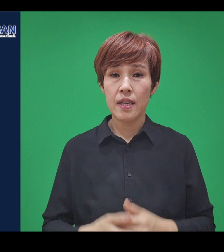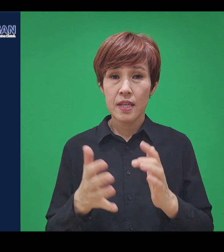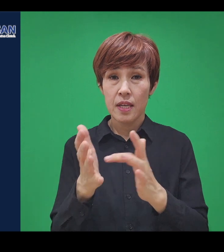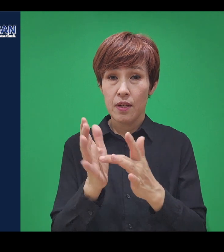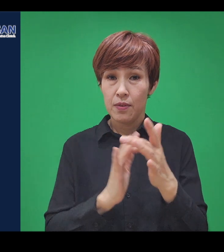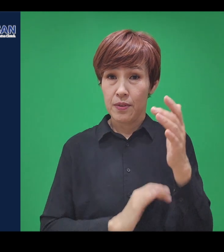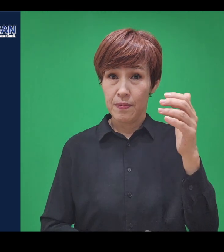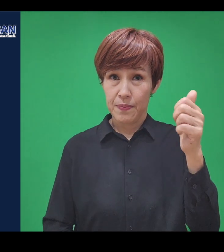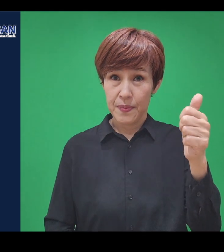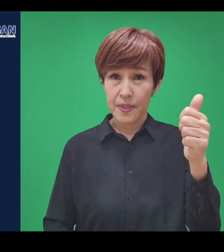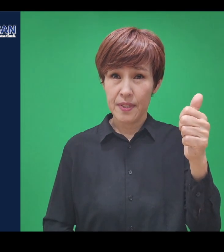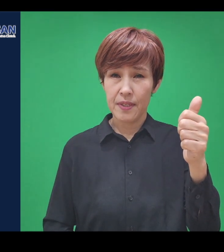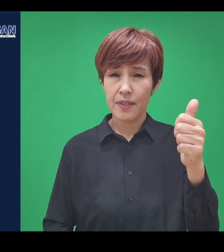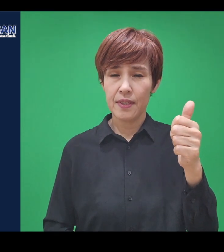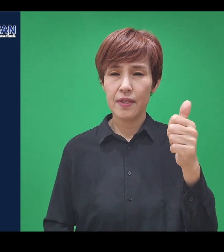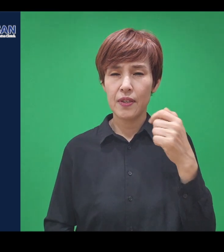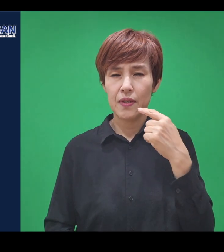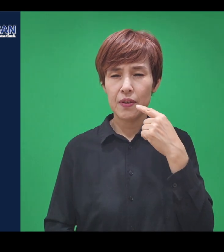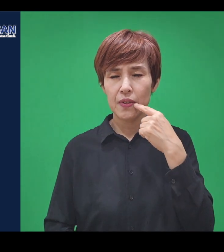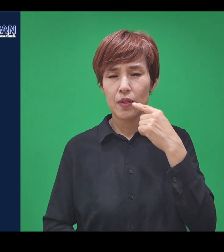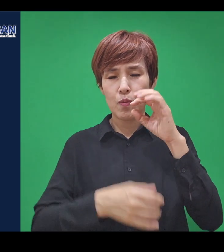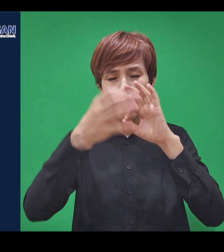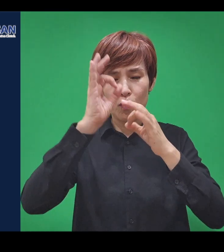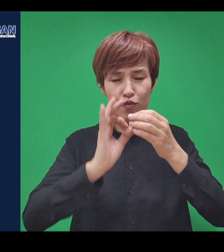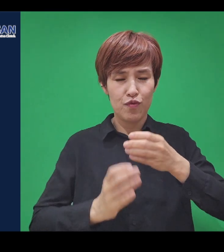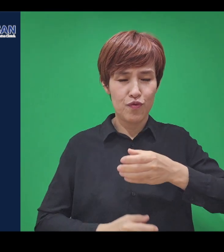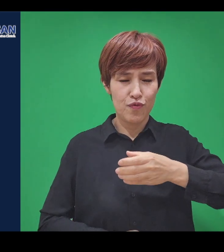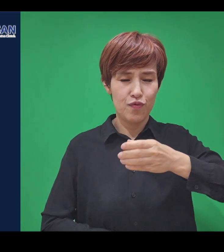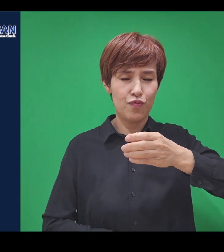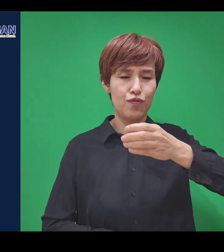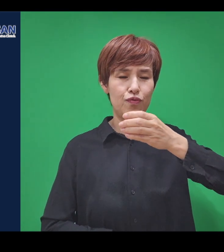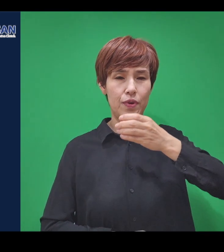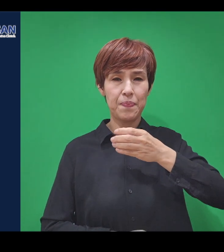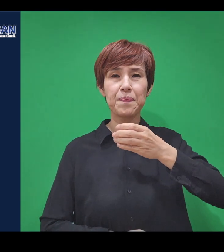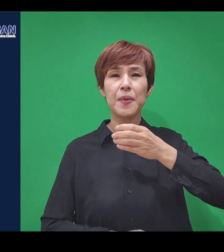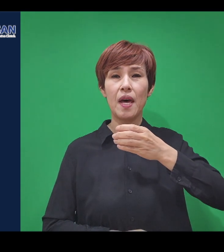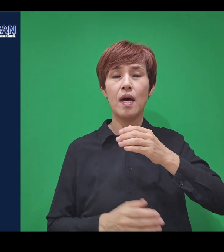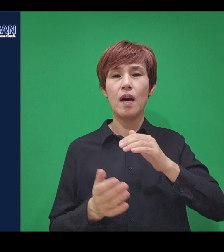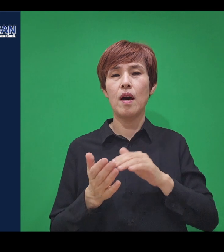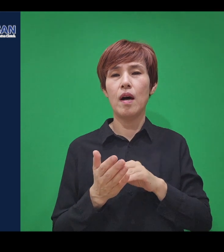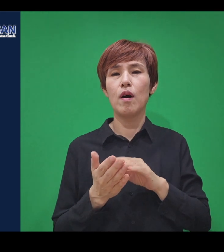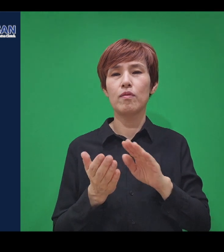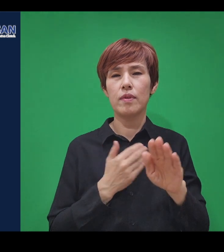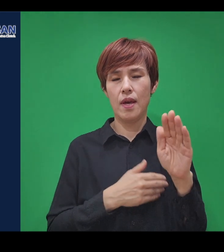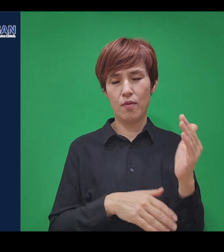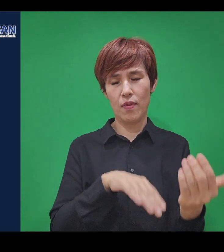예수께서 신포도주를 받으신 후에 이르시되 다 이루었다